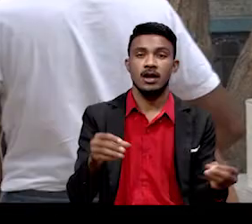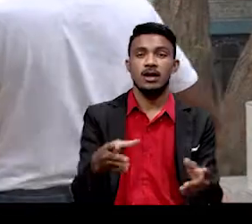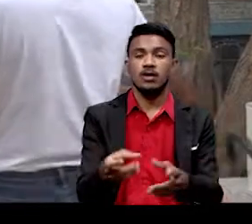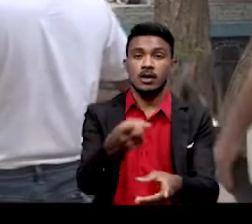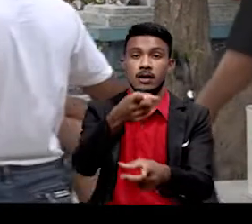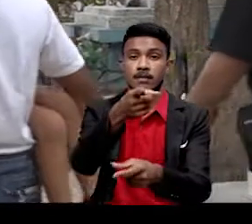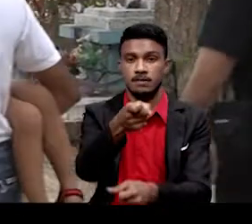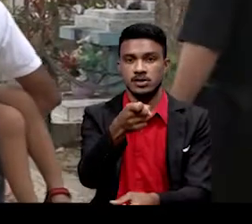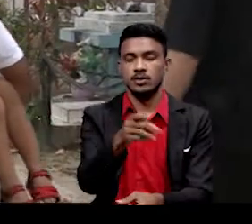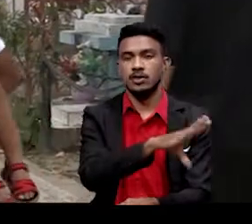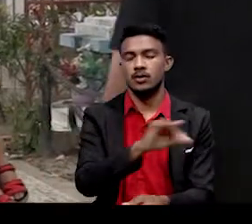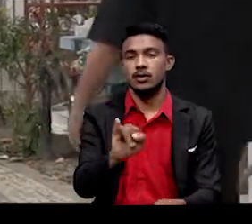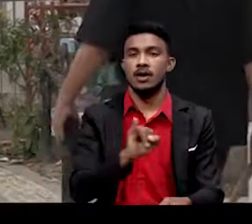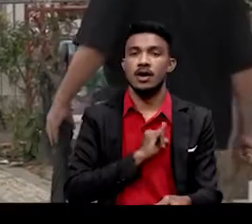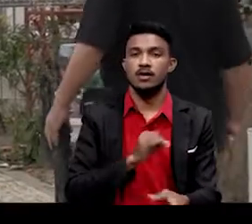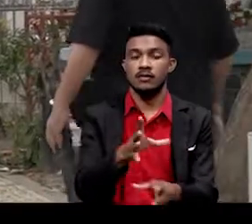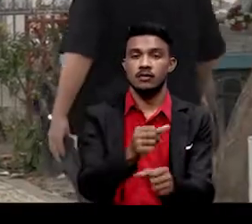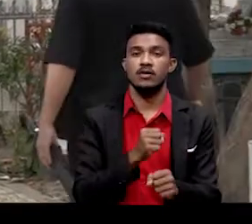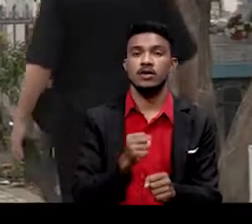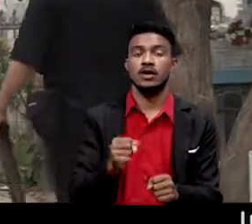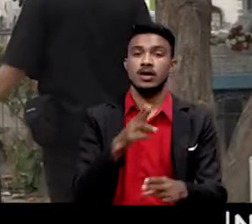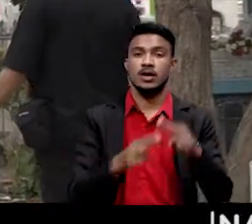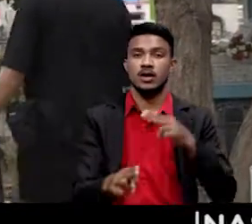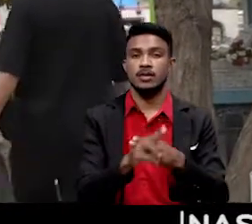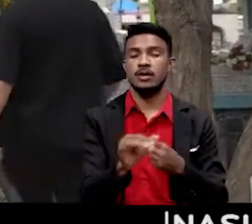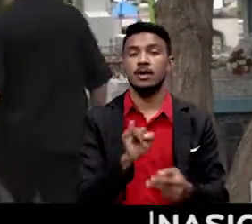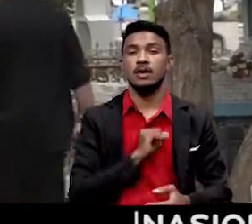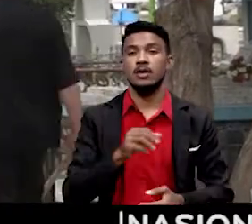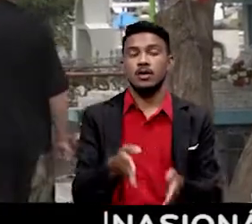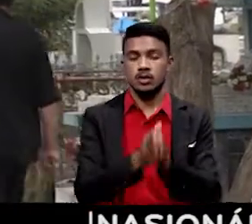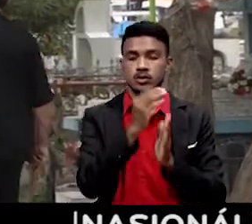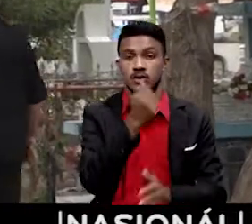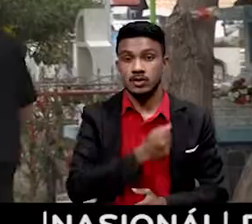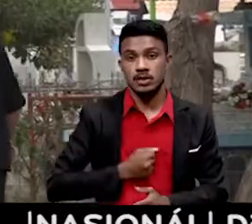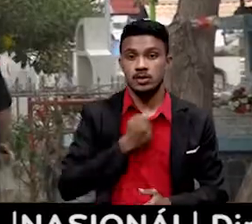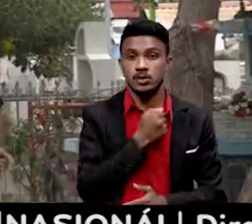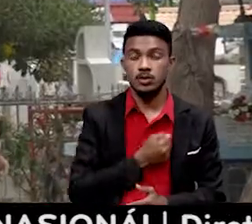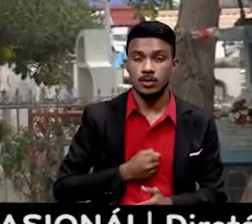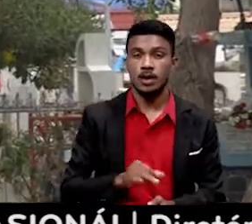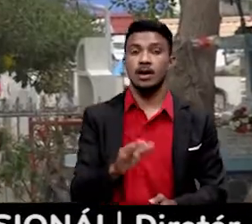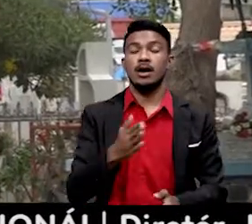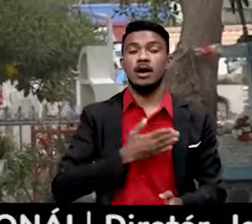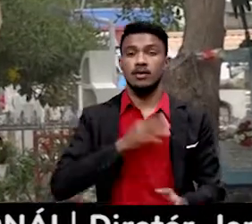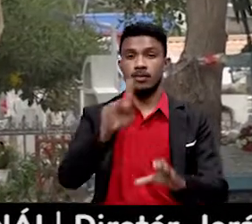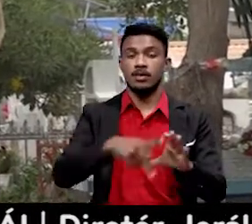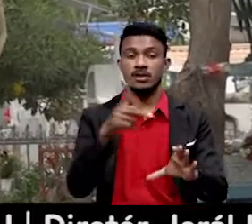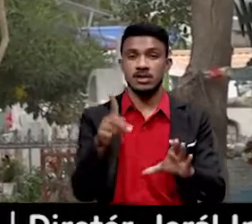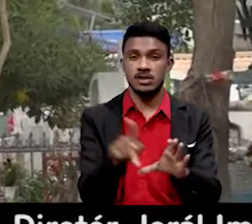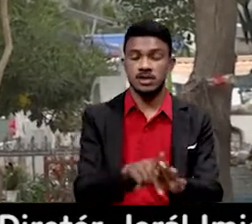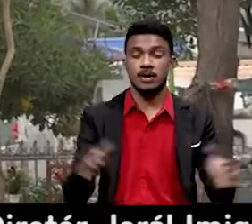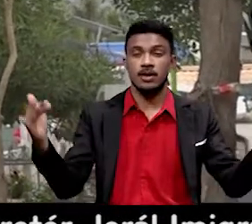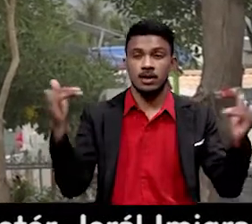hau América, hau foti liman que damba, hau husu disculpa. Hau dihan kata ka hau ni presença ya